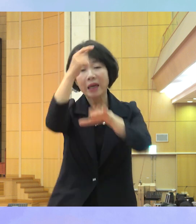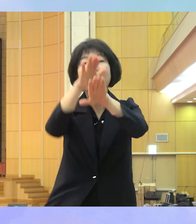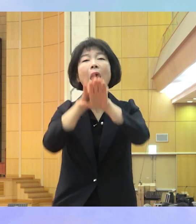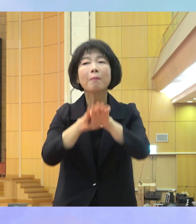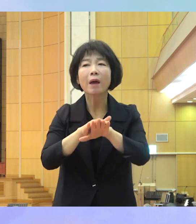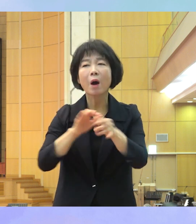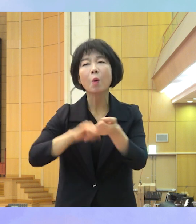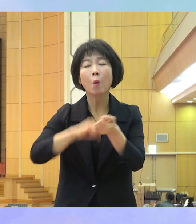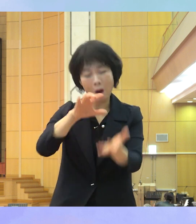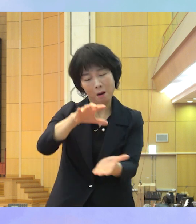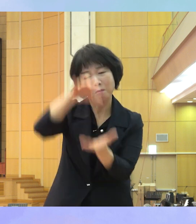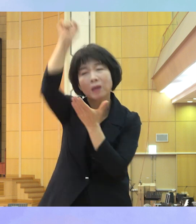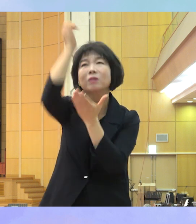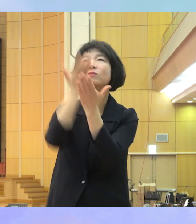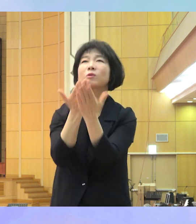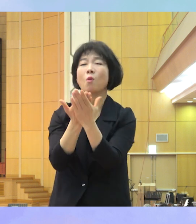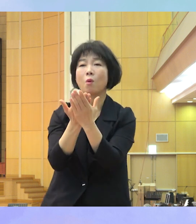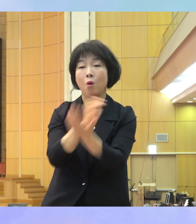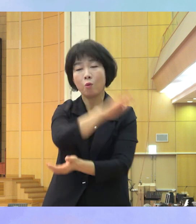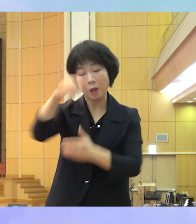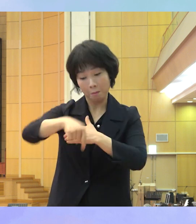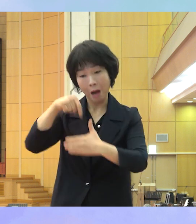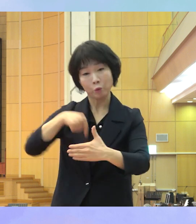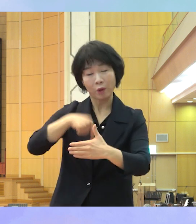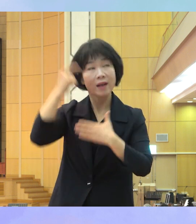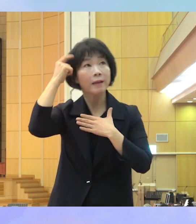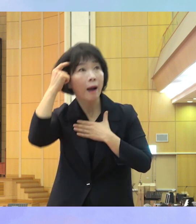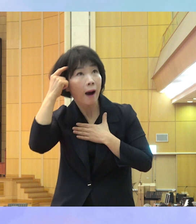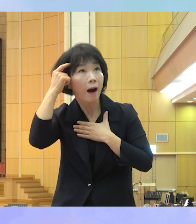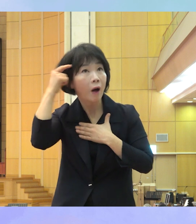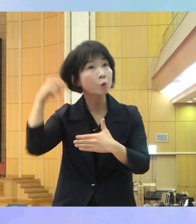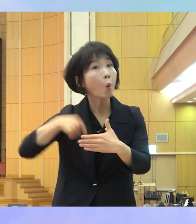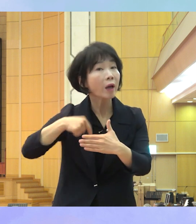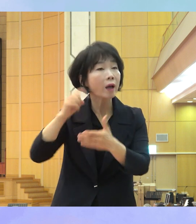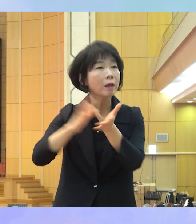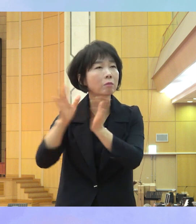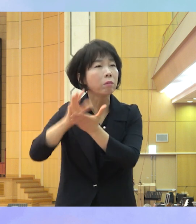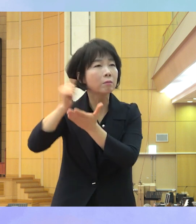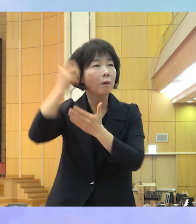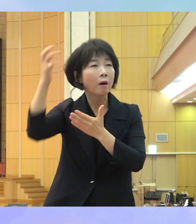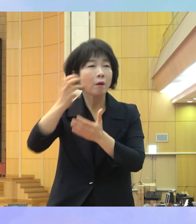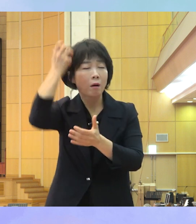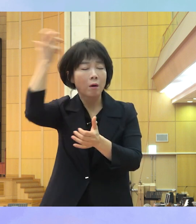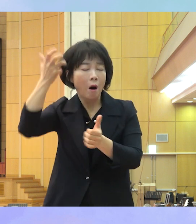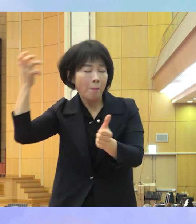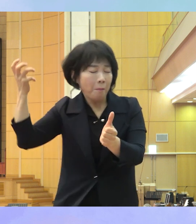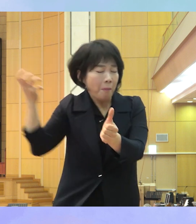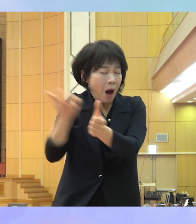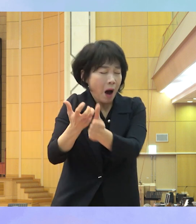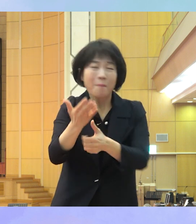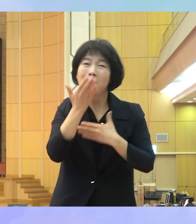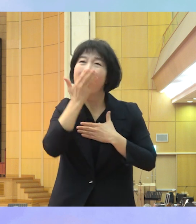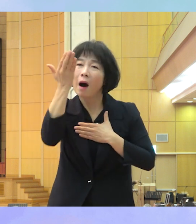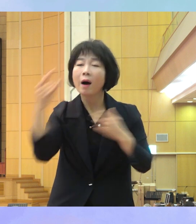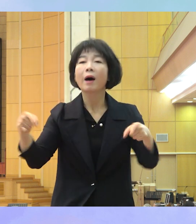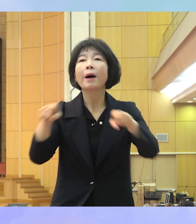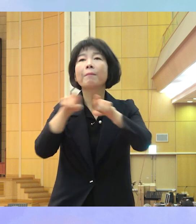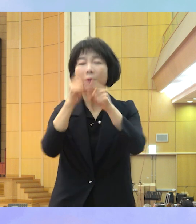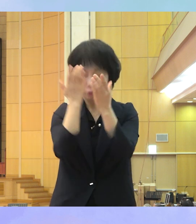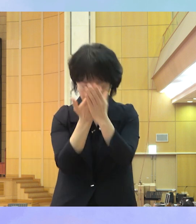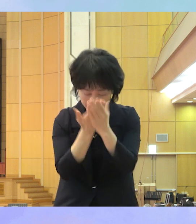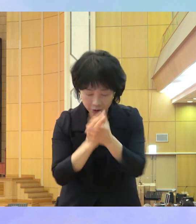예배가 하나님께는 연락되게 하시고 우리 마음과 생각 속에는 그리스도의 영이 가득 채워질 수 있도록